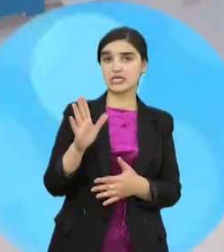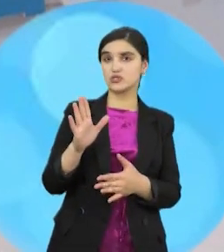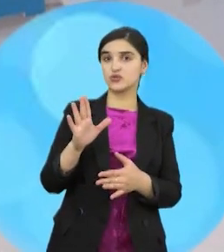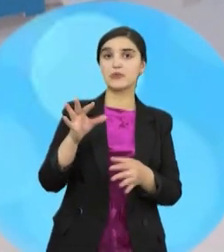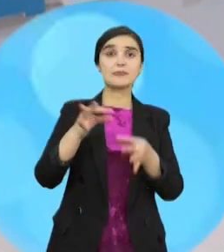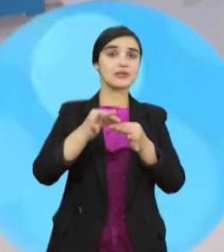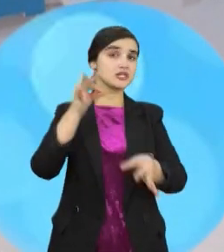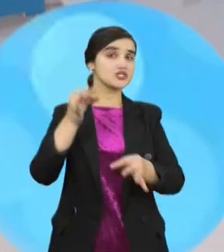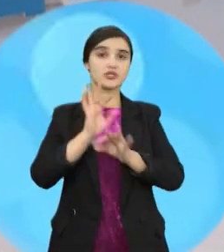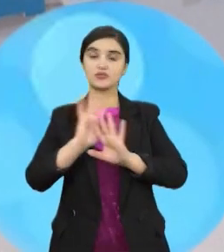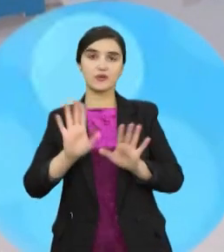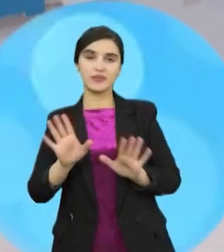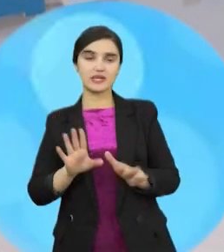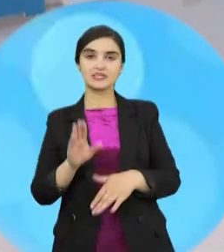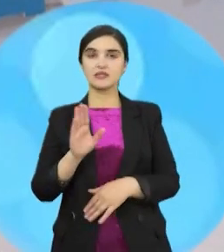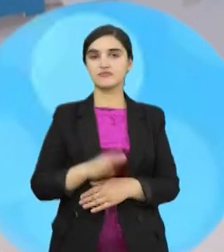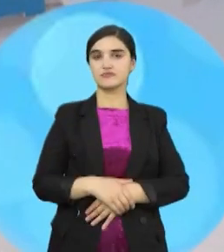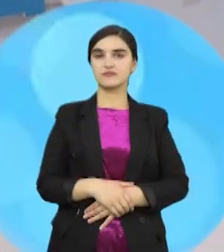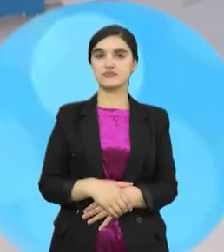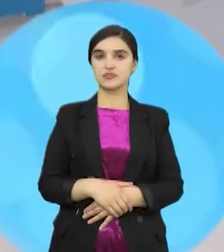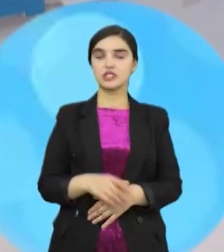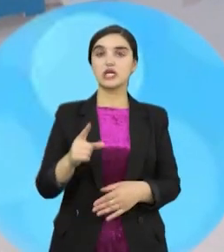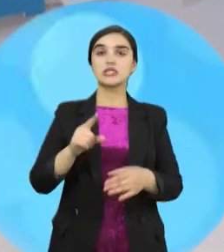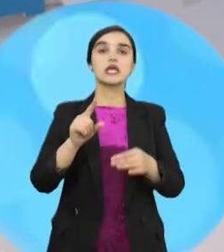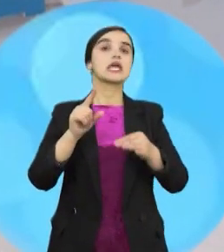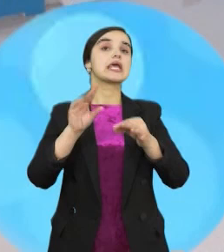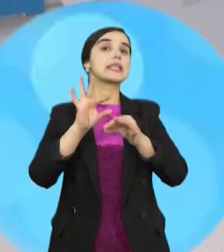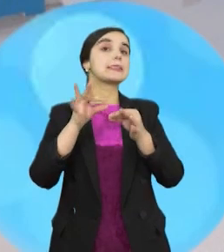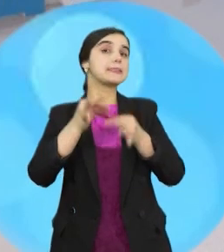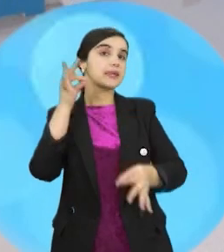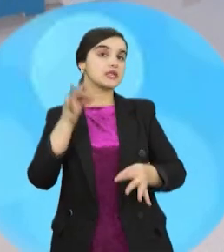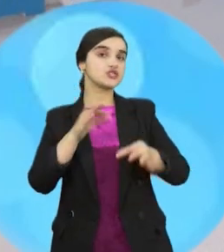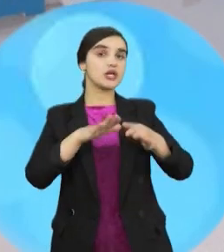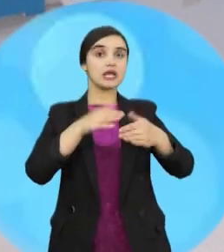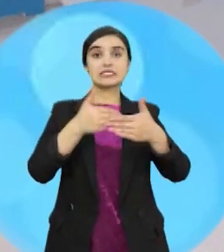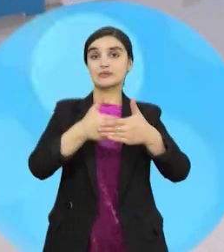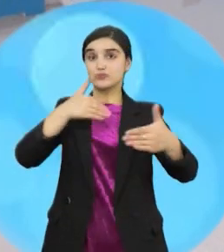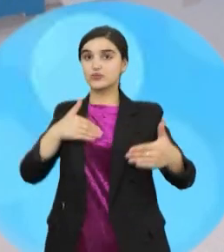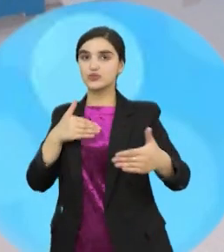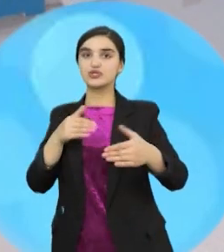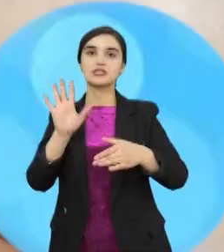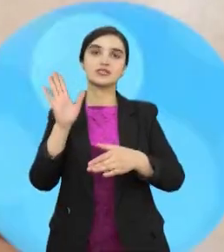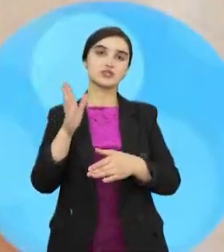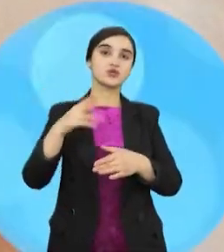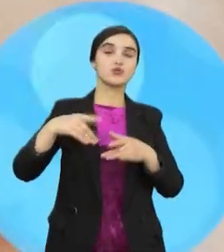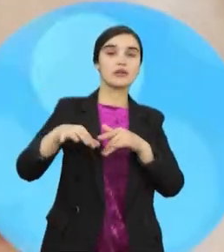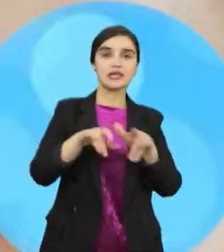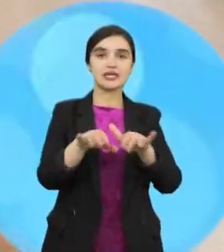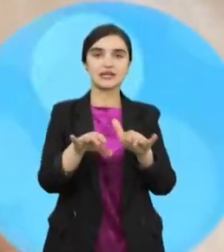نایچه را نمیرسم ولی نایچه از پشت دستانی من حرکت میکند.